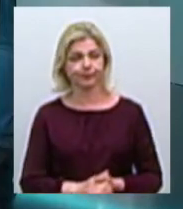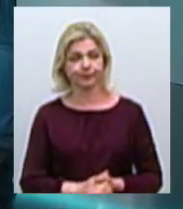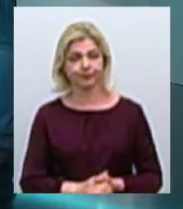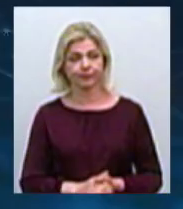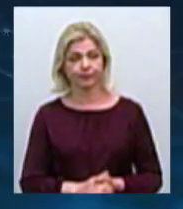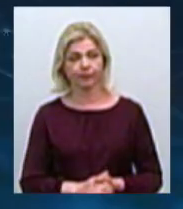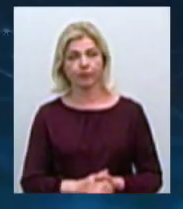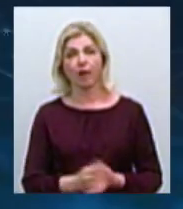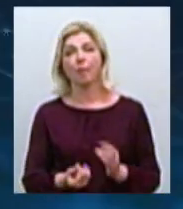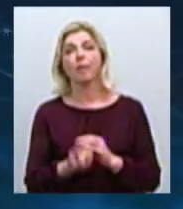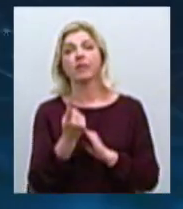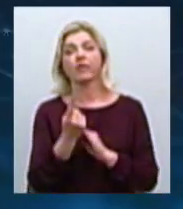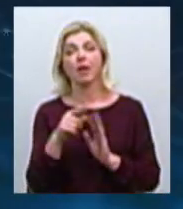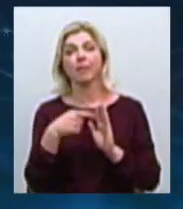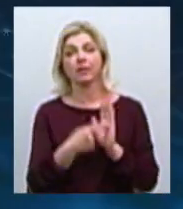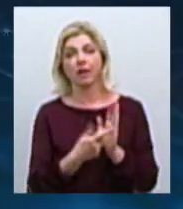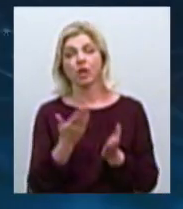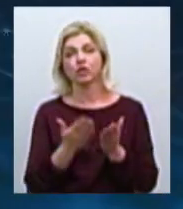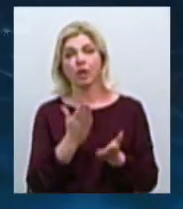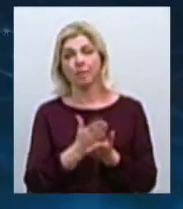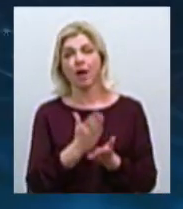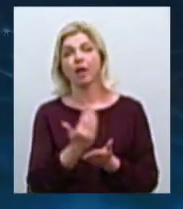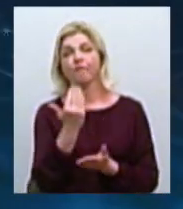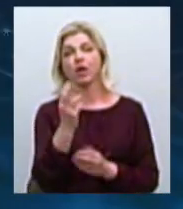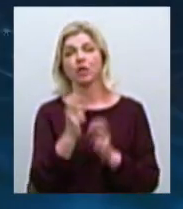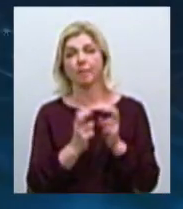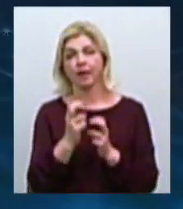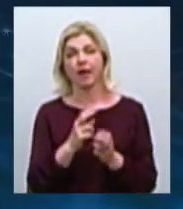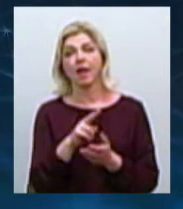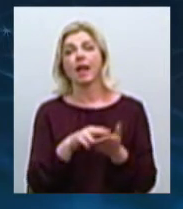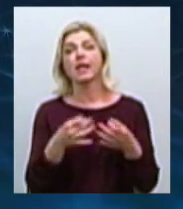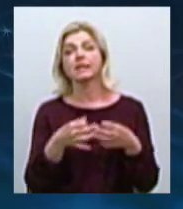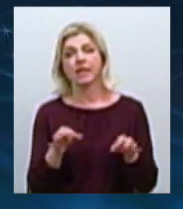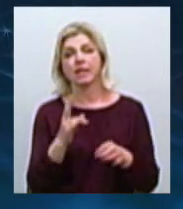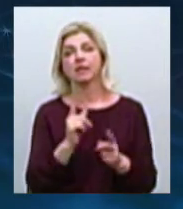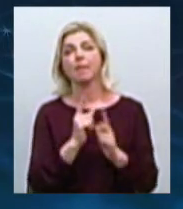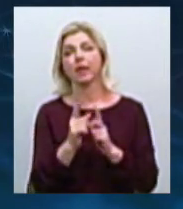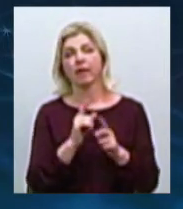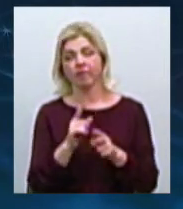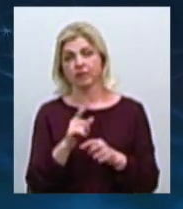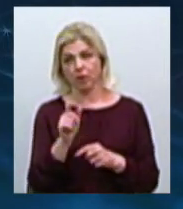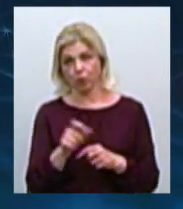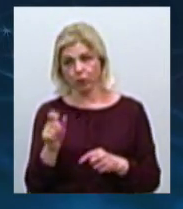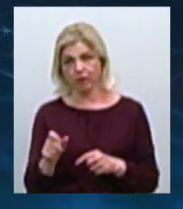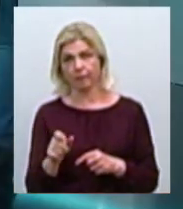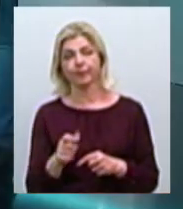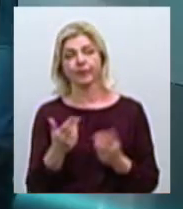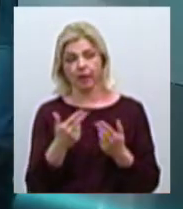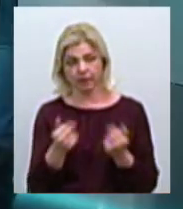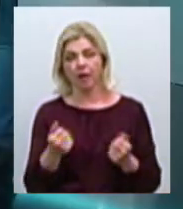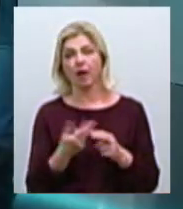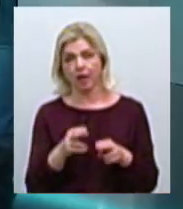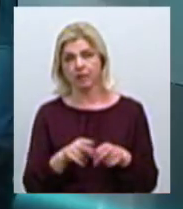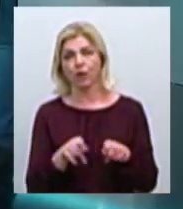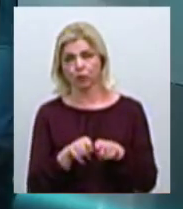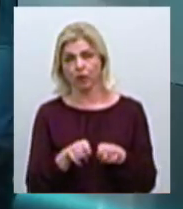Тут постає питання, чи має ваше підприємство ліцензію на пасажироперевезення? Чи це безпосередньо пов'язано із наявністю транспорту? Так, це також